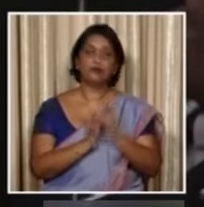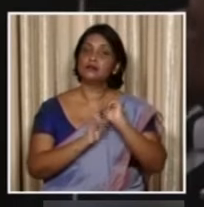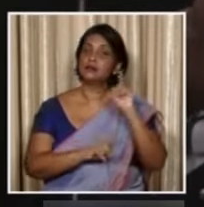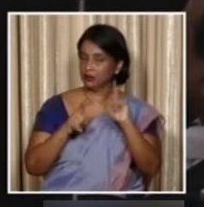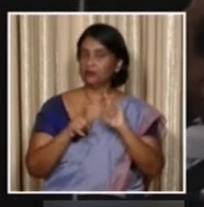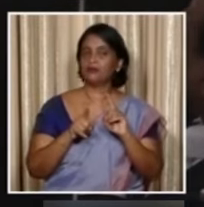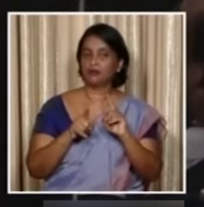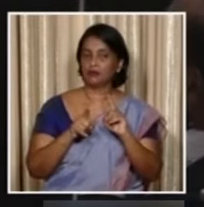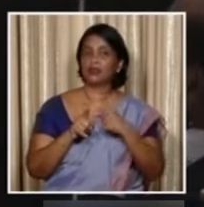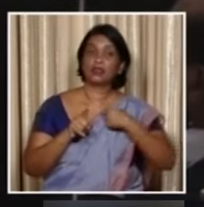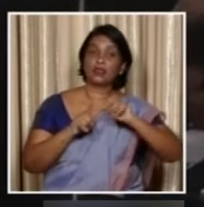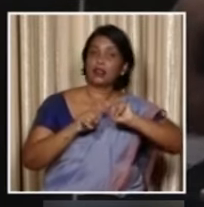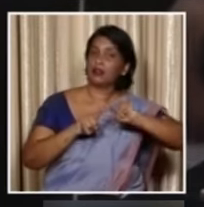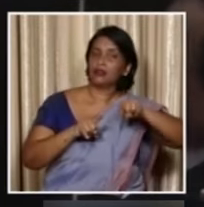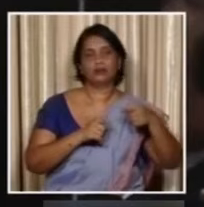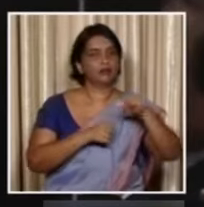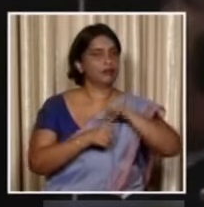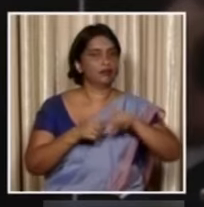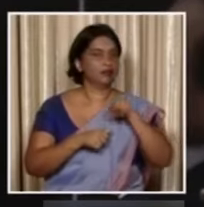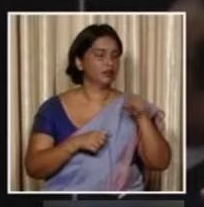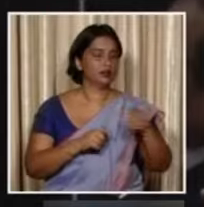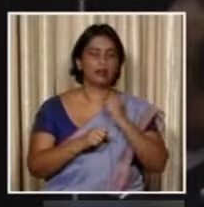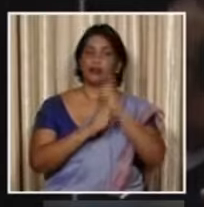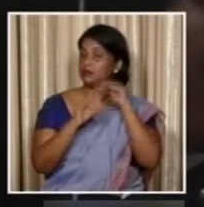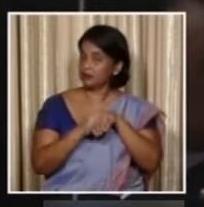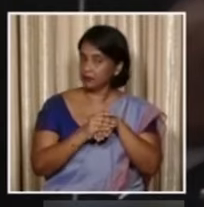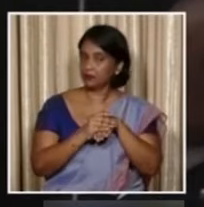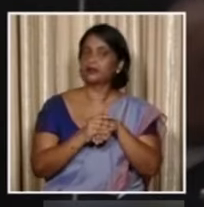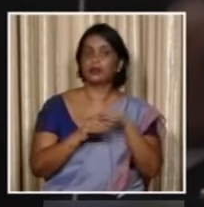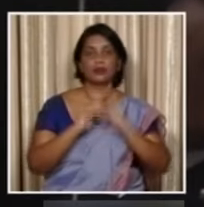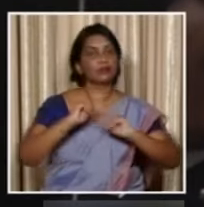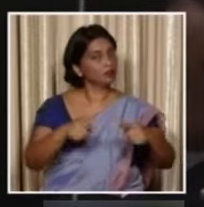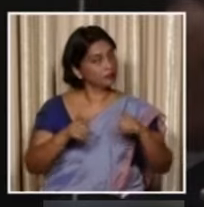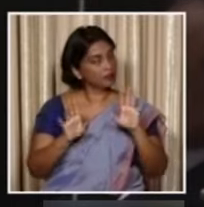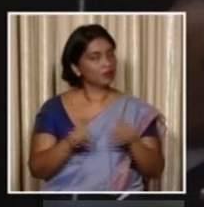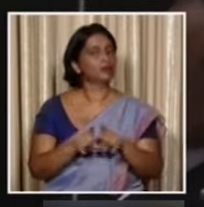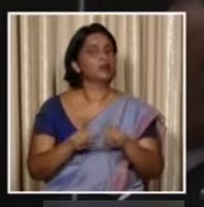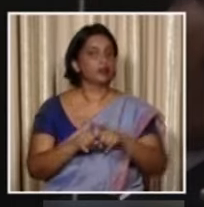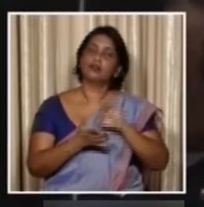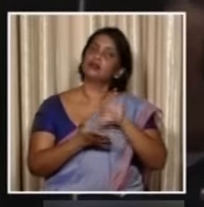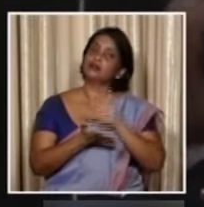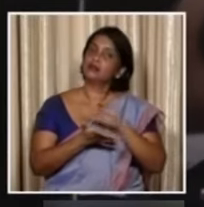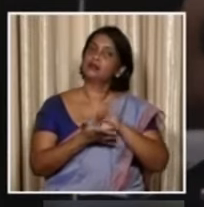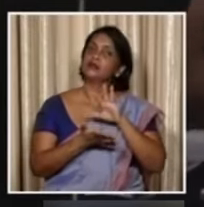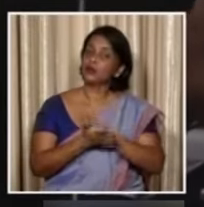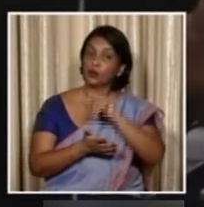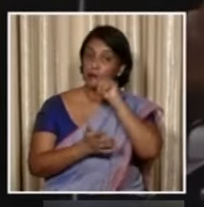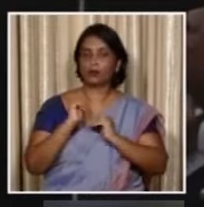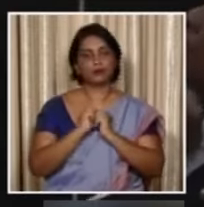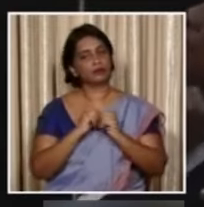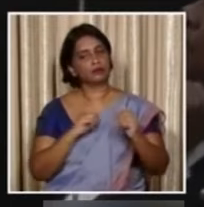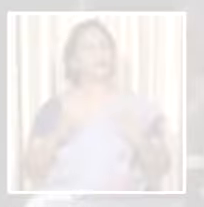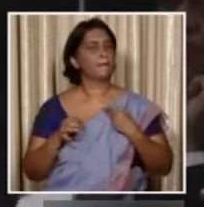පාර්ලිමේන්තුව හැර වෙන කිසිම ආයතනයකට ආණ්ඩුක්‍රම සභාවේ ක්‍රියාදහමයන් හා තීරණ සම්බන්ධයෙන් කිසි ආකාරයකින්